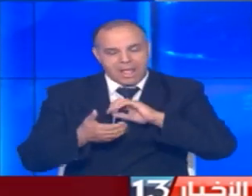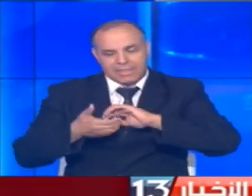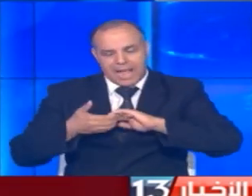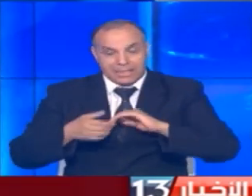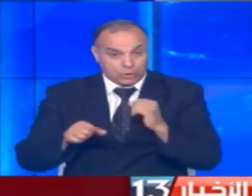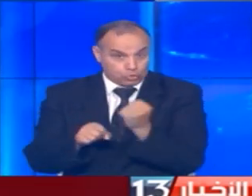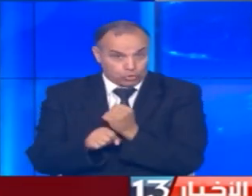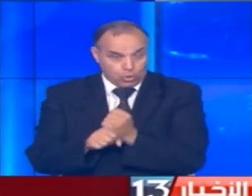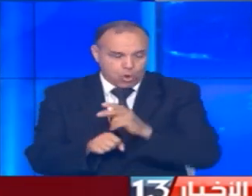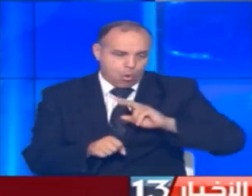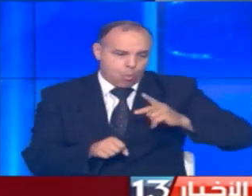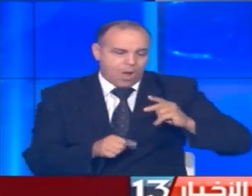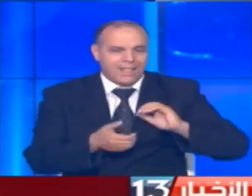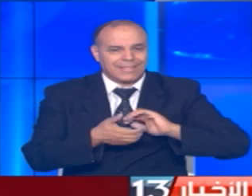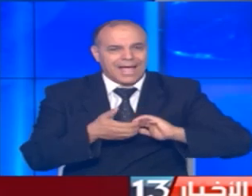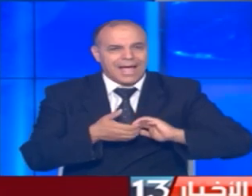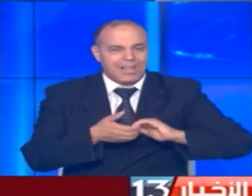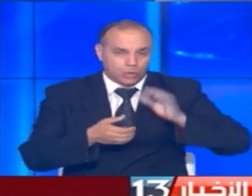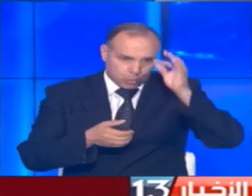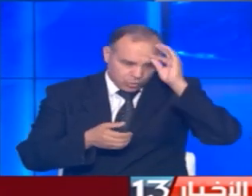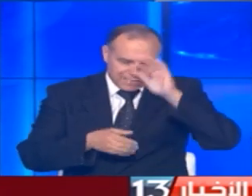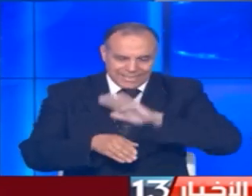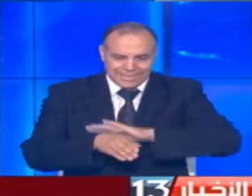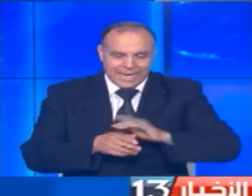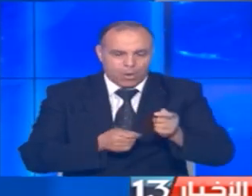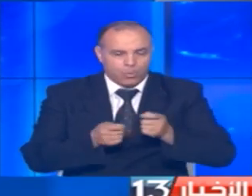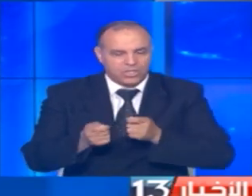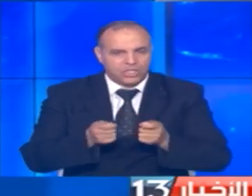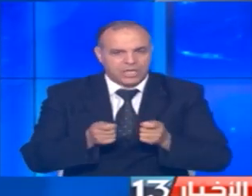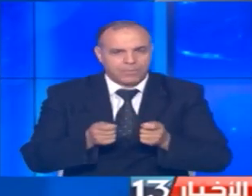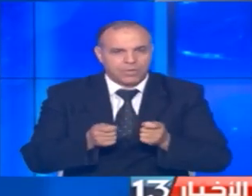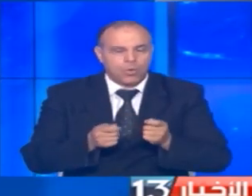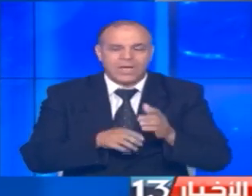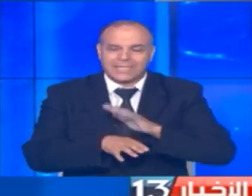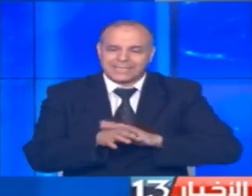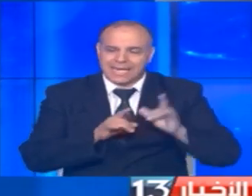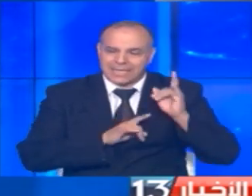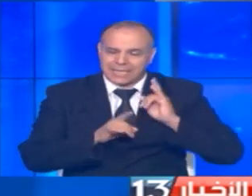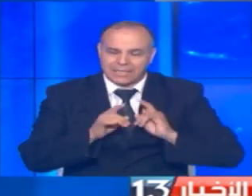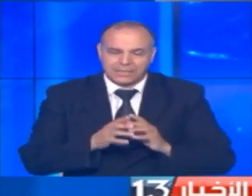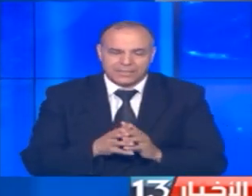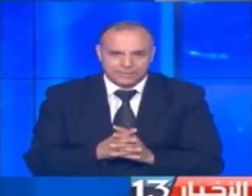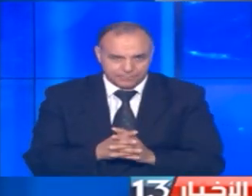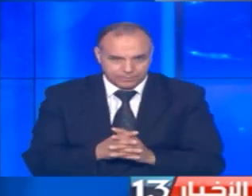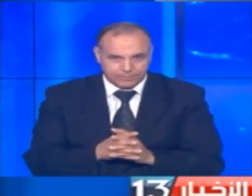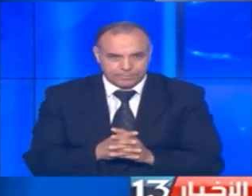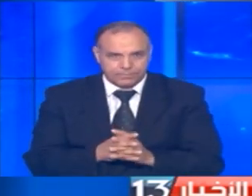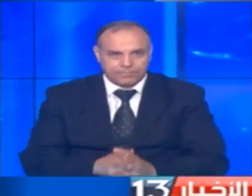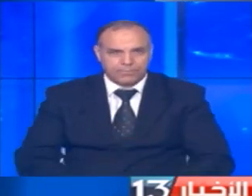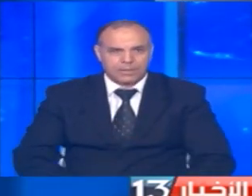العام التونسي للشغل والاتحاد التونسي للصناعة والتجارة والصناعات التقليدية.